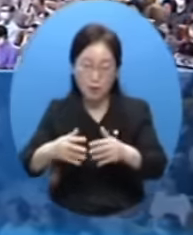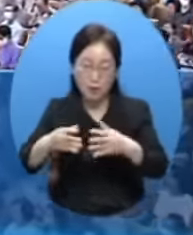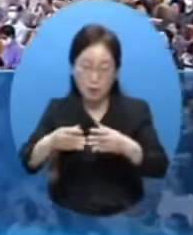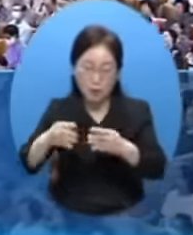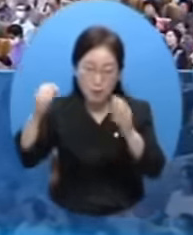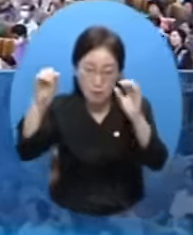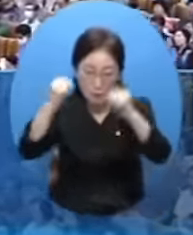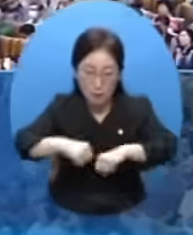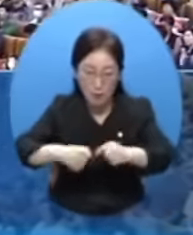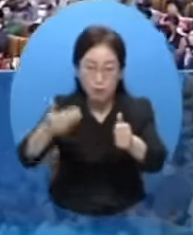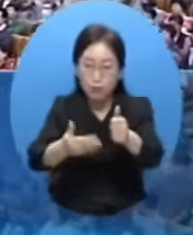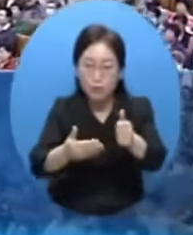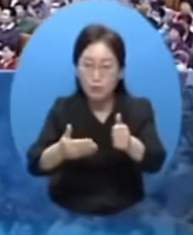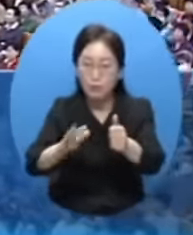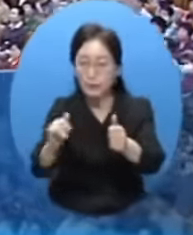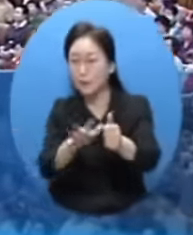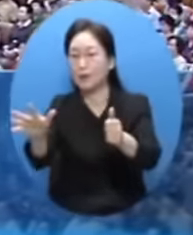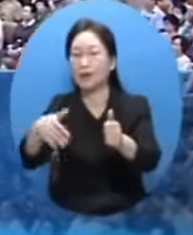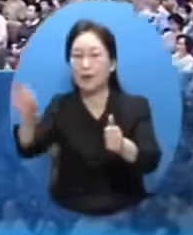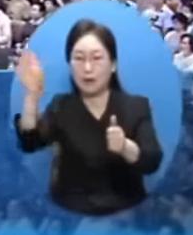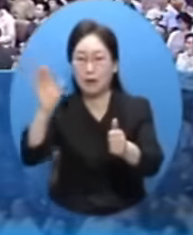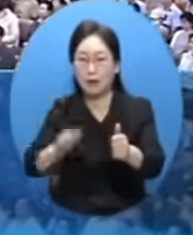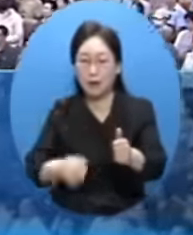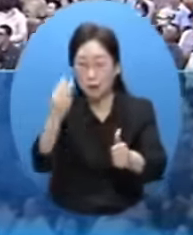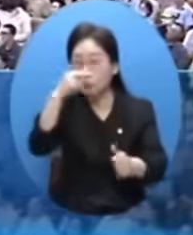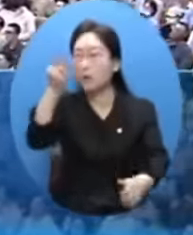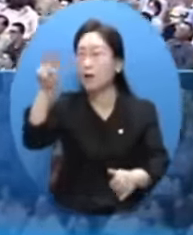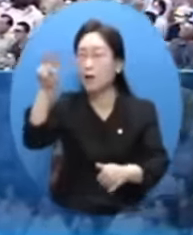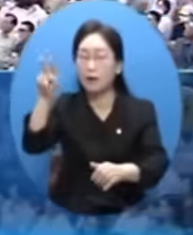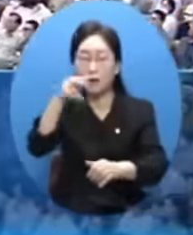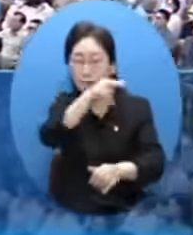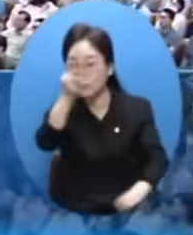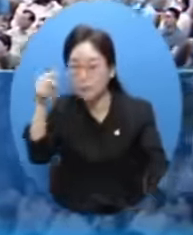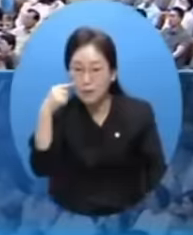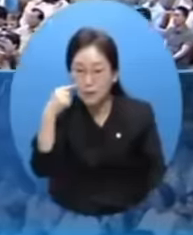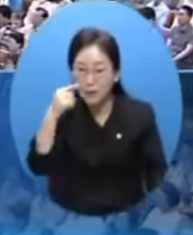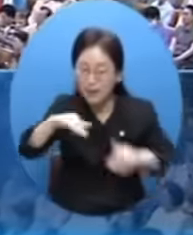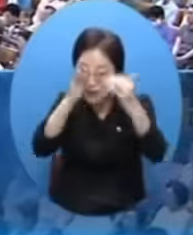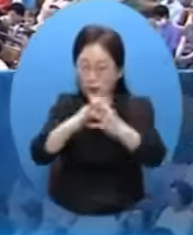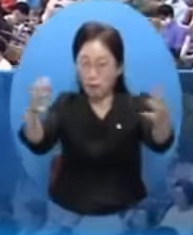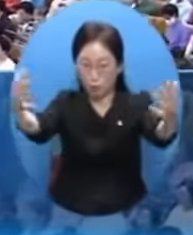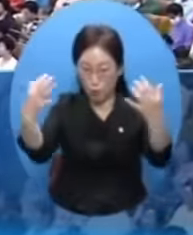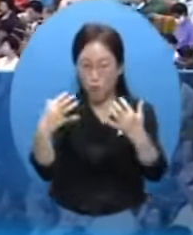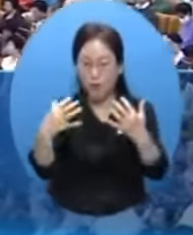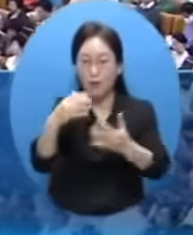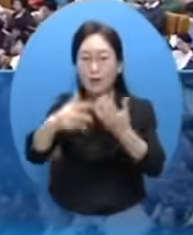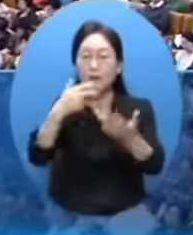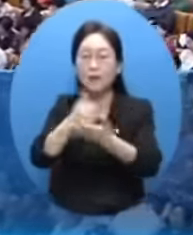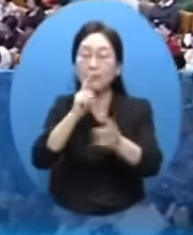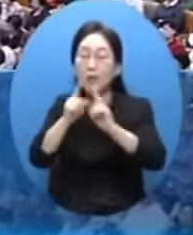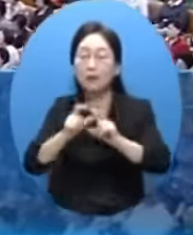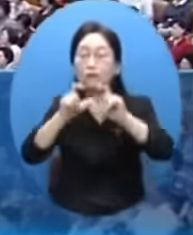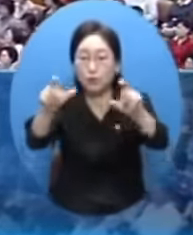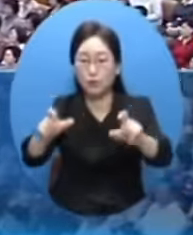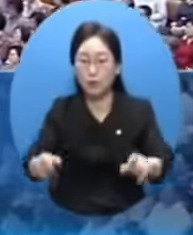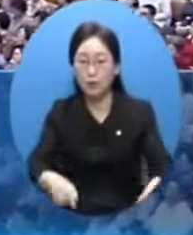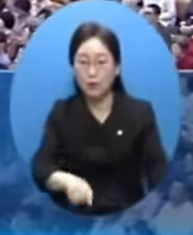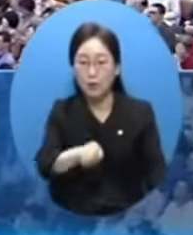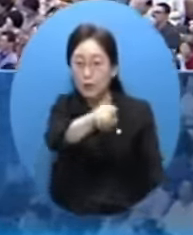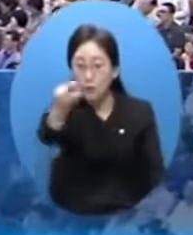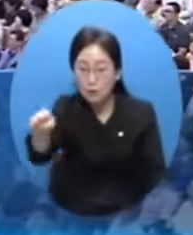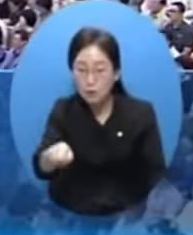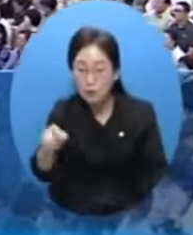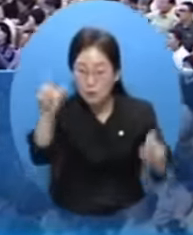너를 떠나가리라. 내 눈을 들어 사방을 보라. 그들이 다 모여 내게로 오느니라. 나 야훼가 말하 이르노라. 내가 나의